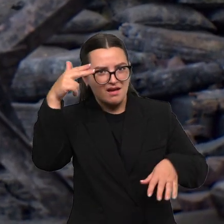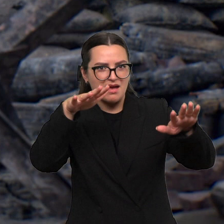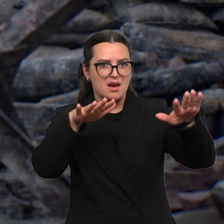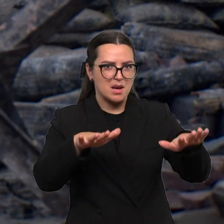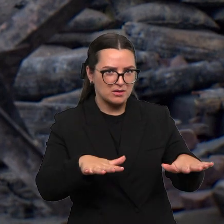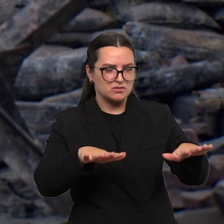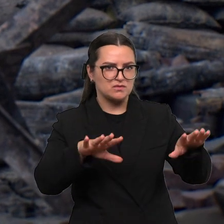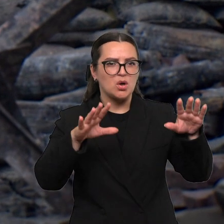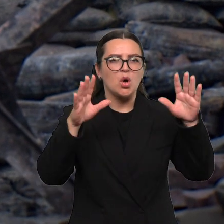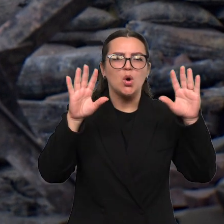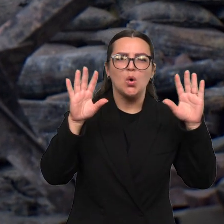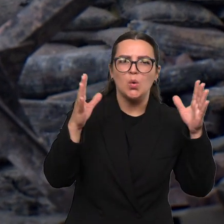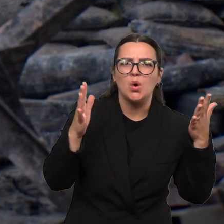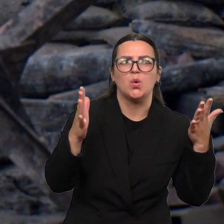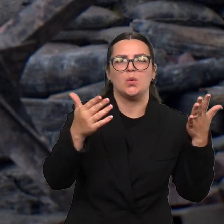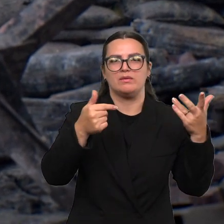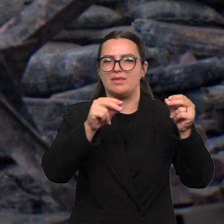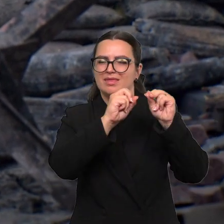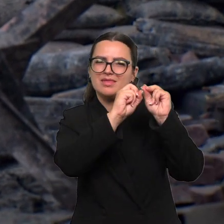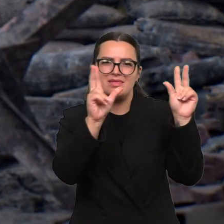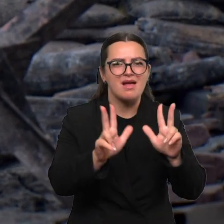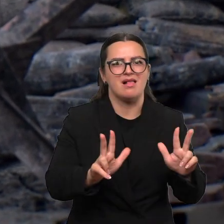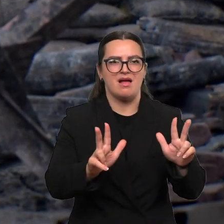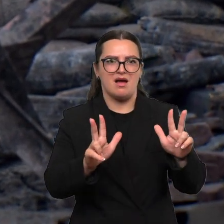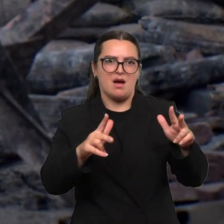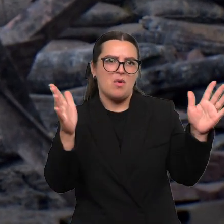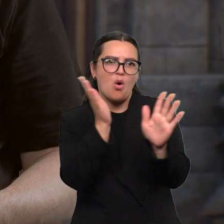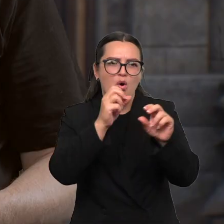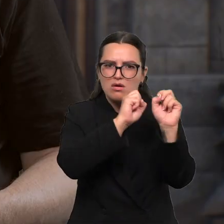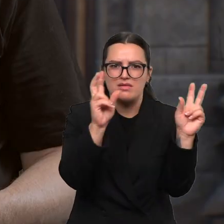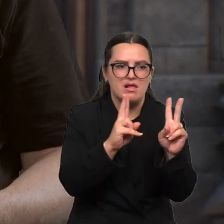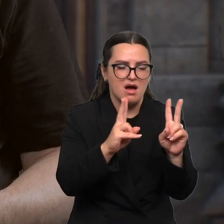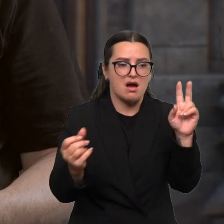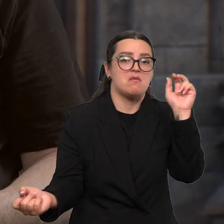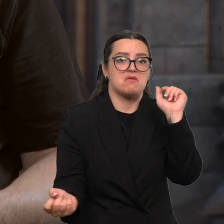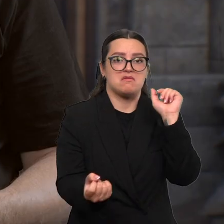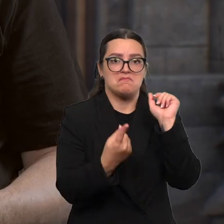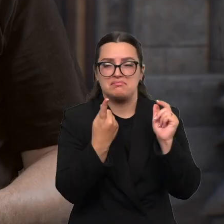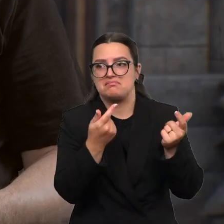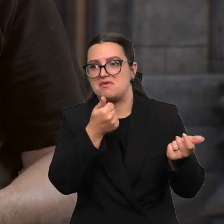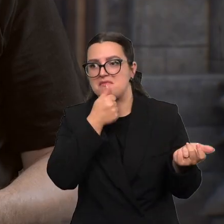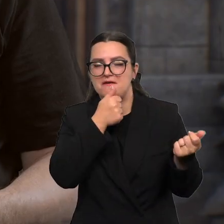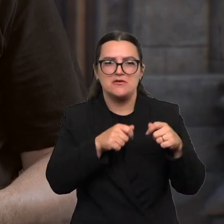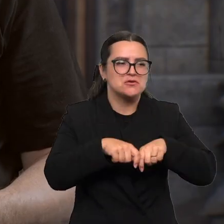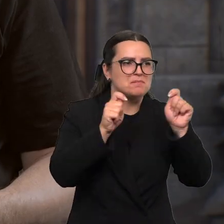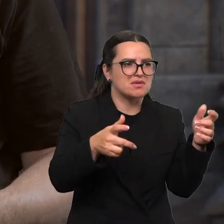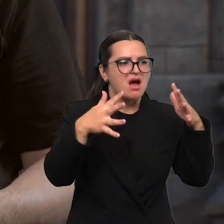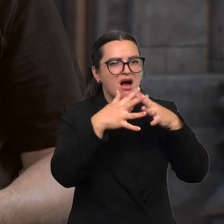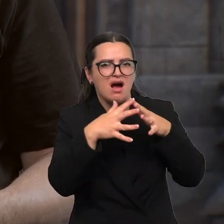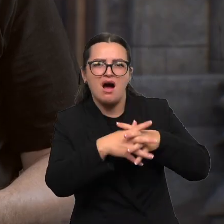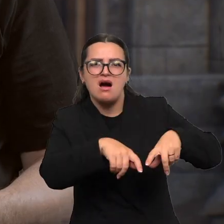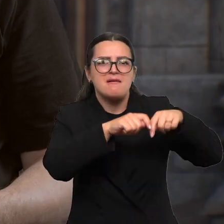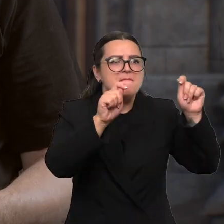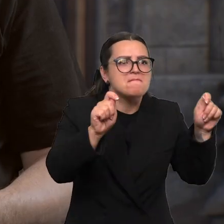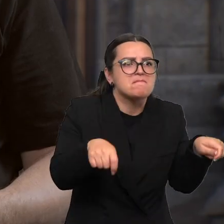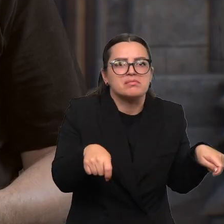Lietuvoje, jeigu ar nutiktų didelio masto nelaimė, kažkokie stichijos, ar prasidėtų kariniai